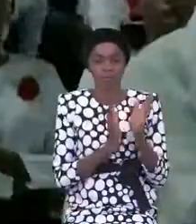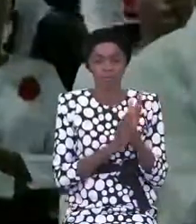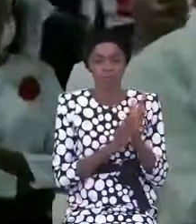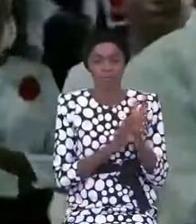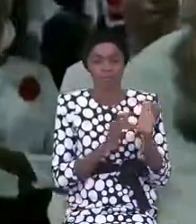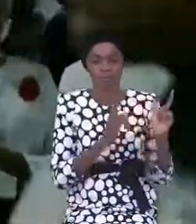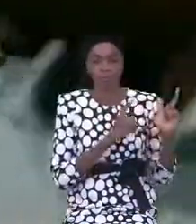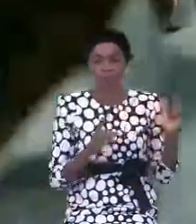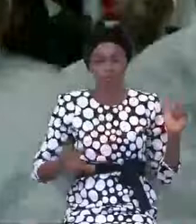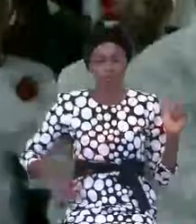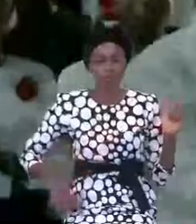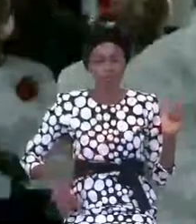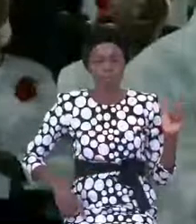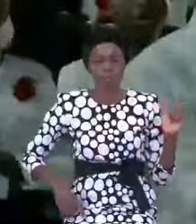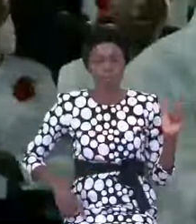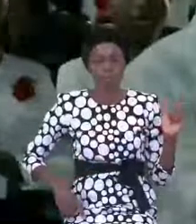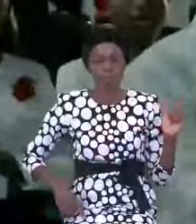Je dis gloire à Dieu.